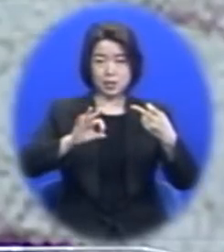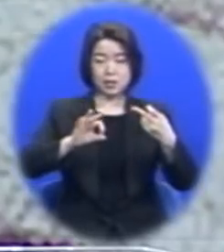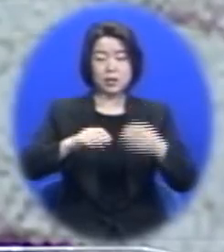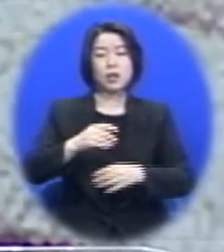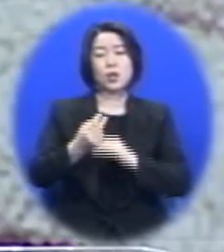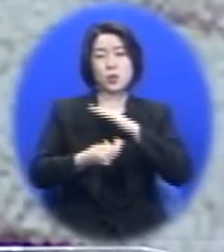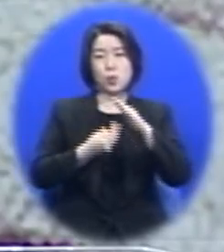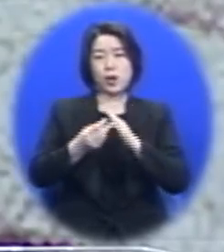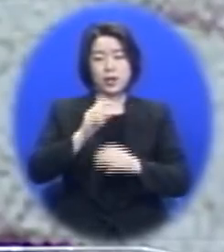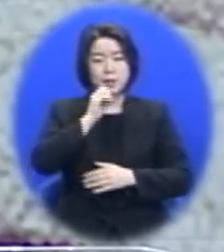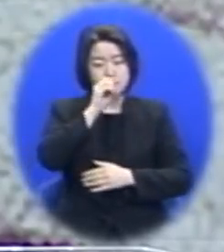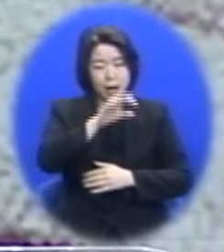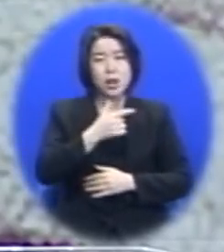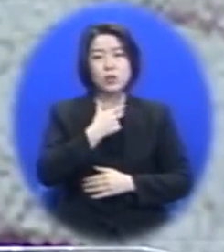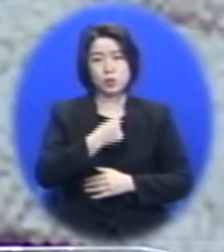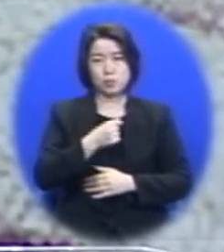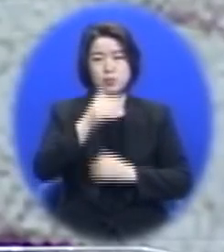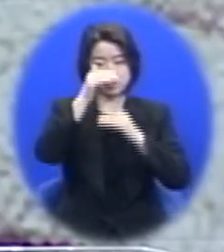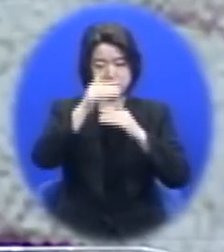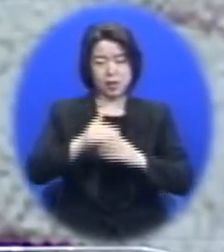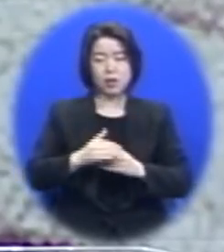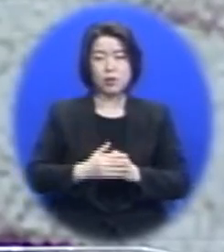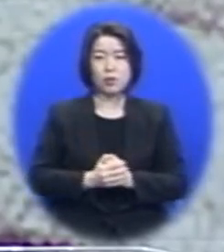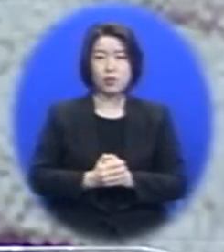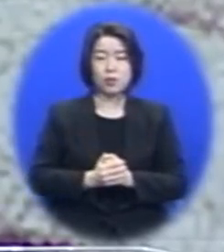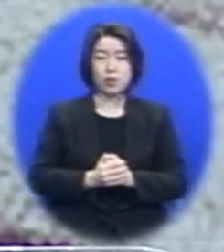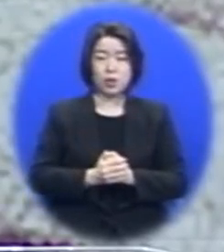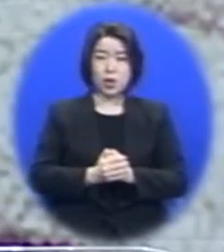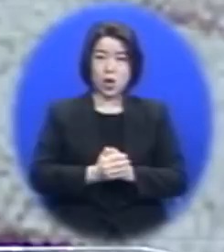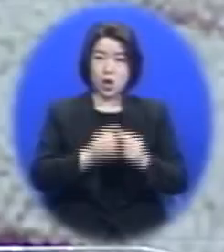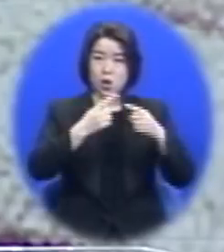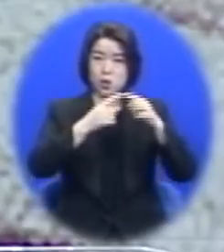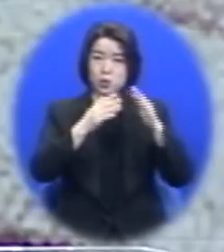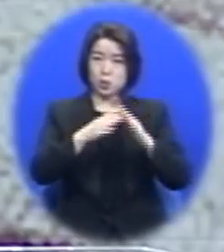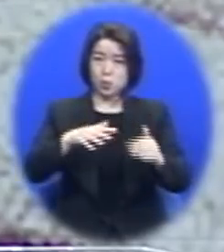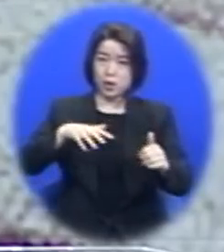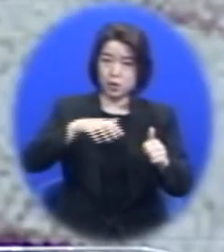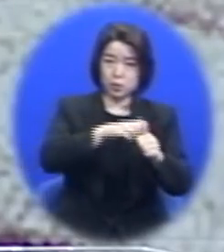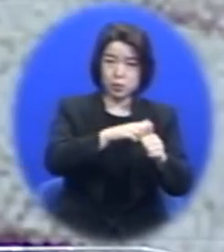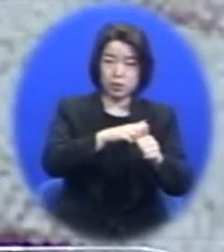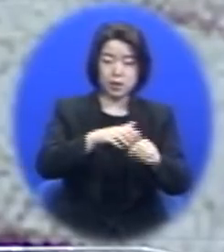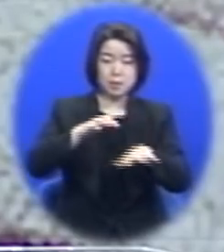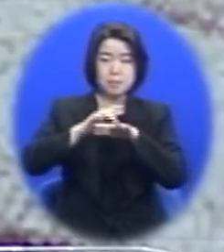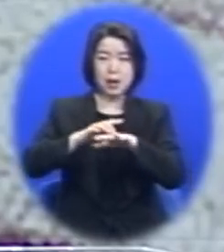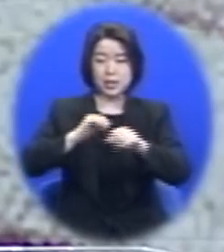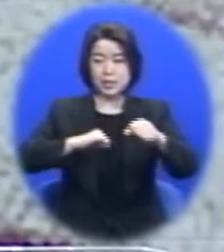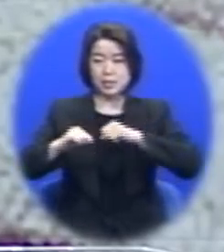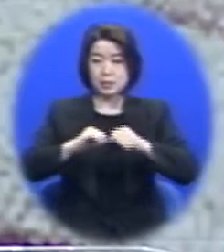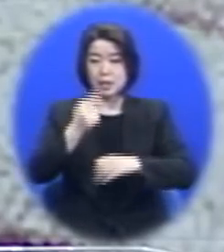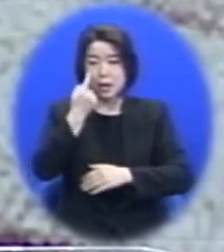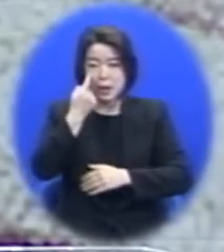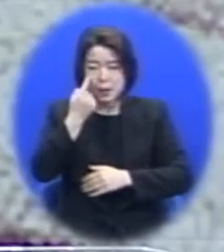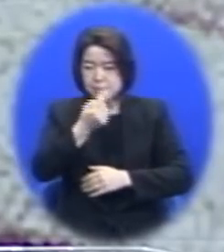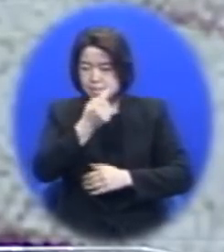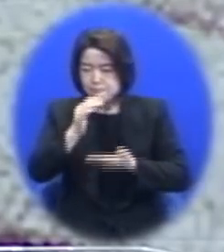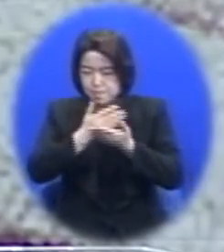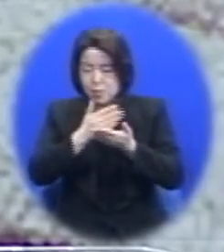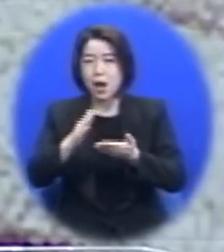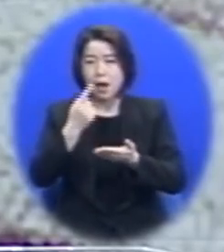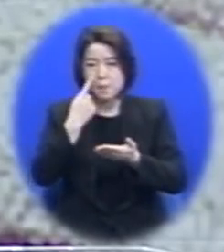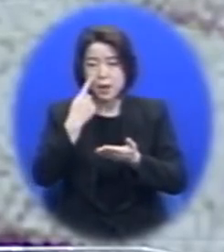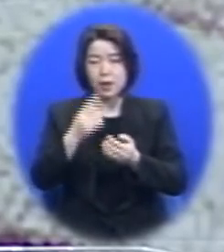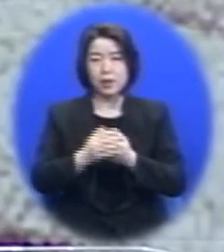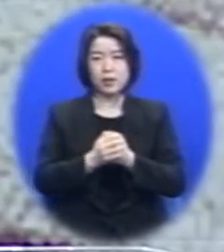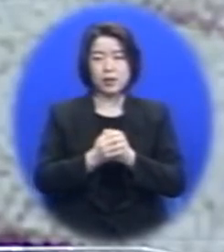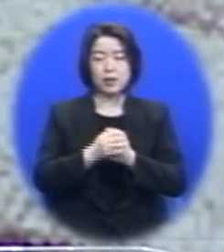것입니다 교회를 공격하는 마귀의 역사를 분별하라 는 겁니다 그저 그저 환란이